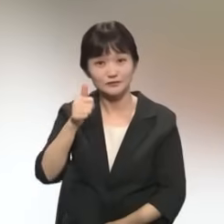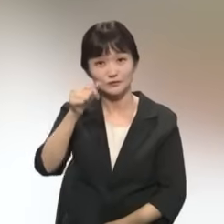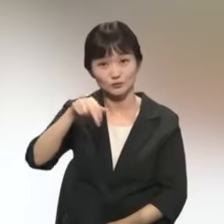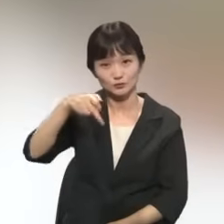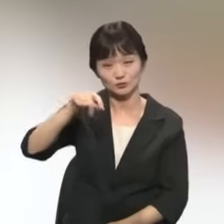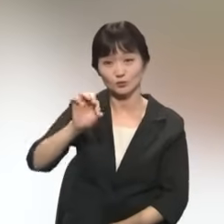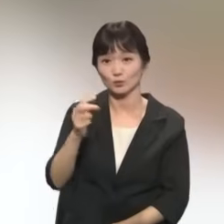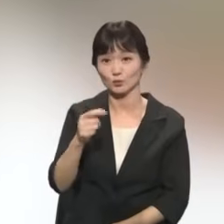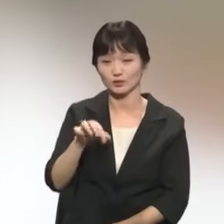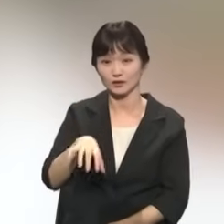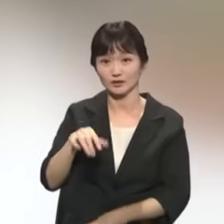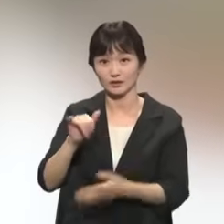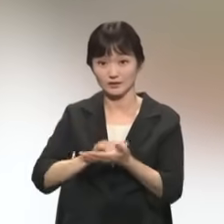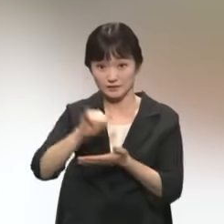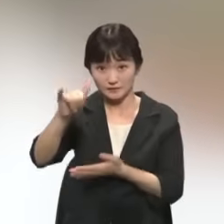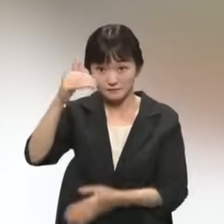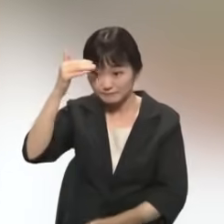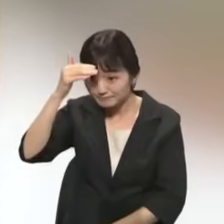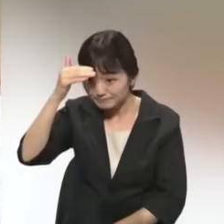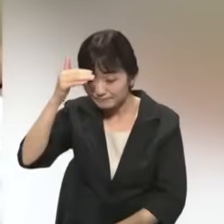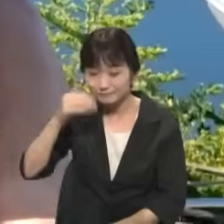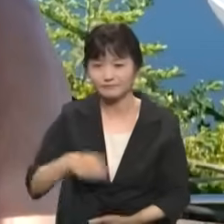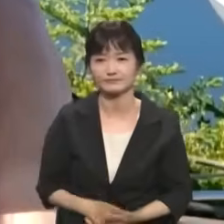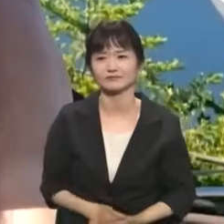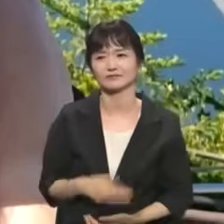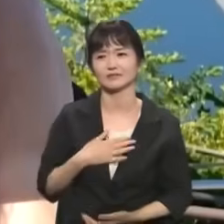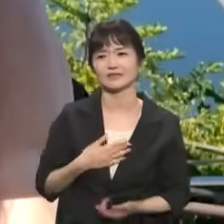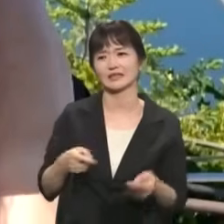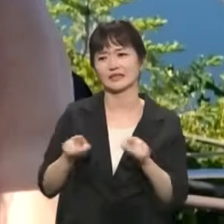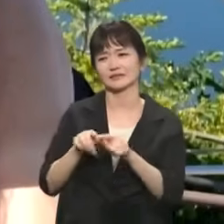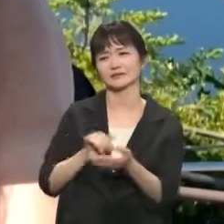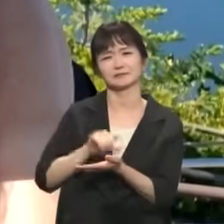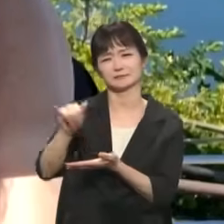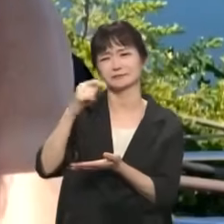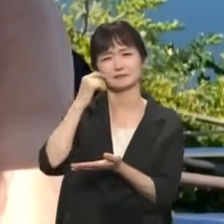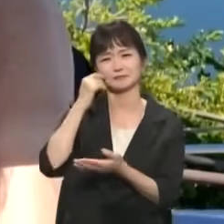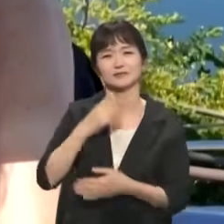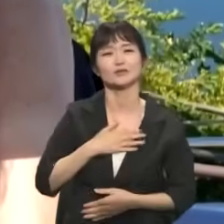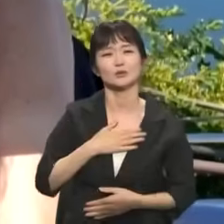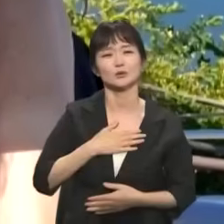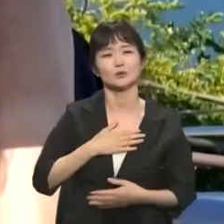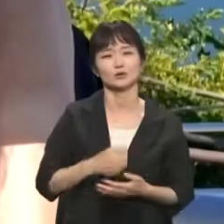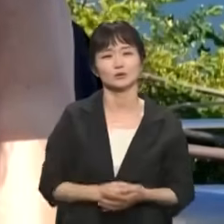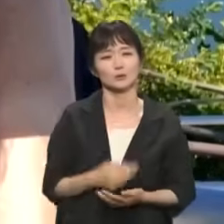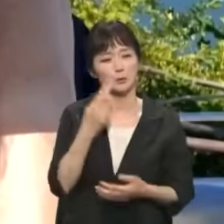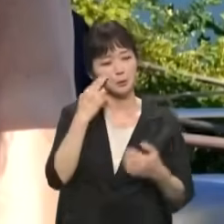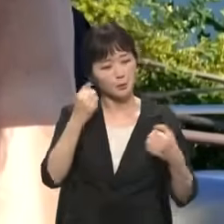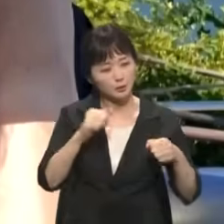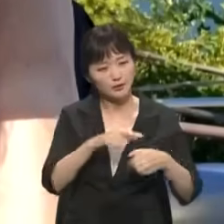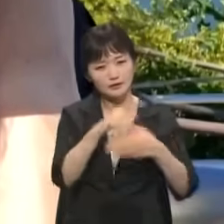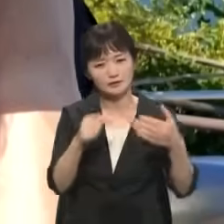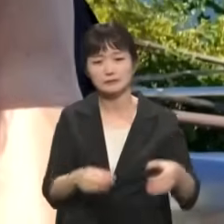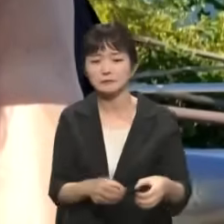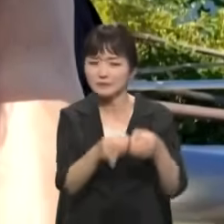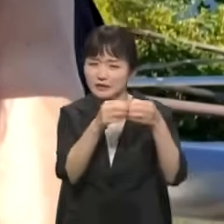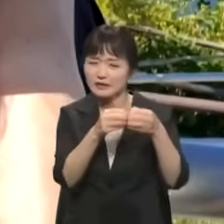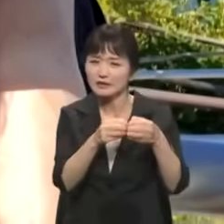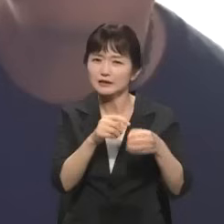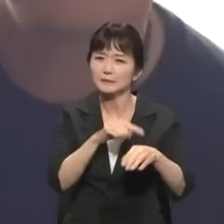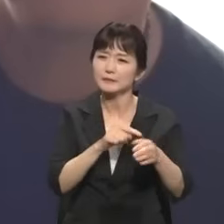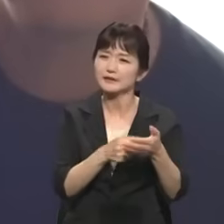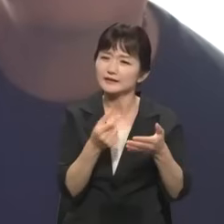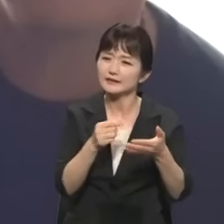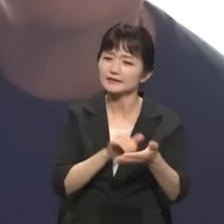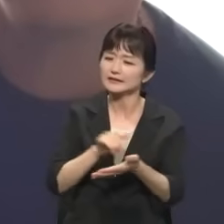직접 관람하셨어요? 관람은 했는데 제가 같이 가지는 못했어요. 그때 저도 공연 일정이 겹쳐갖고 예. 마음 같아서는 같이